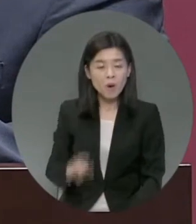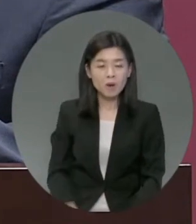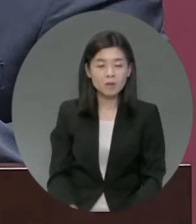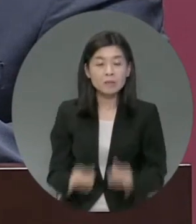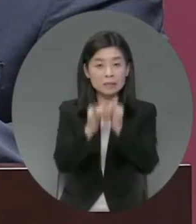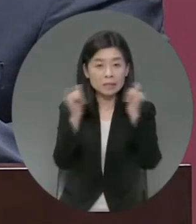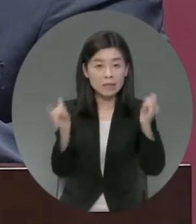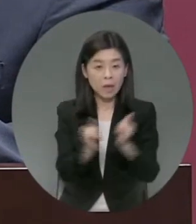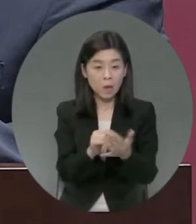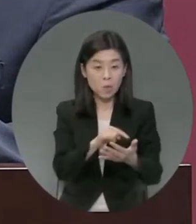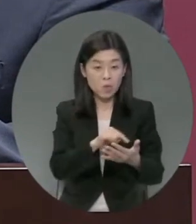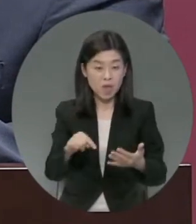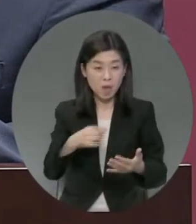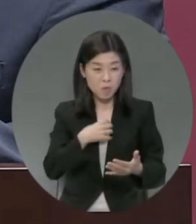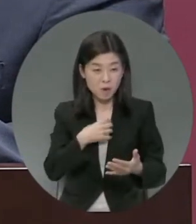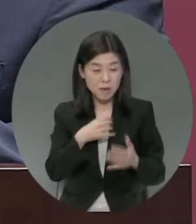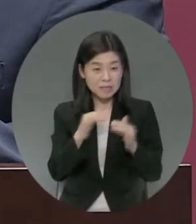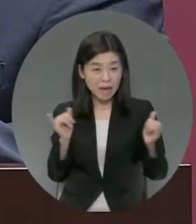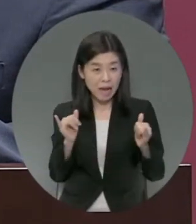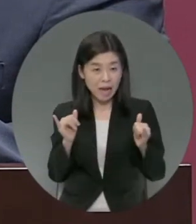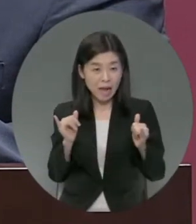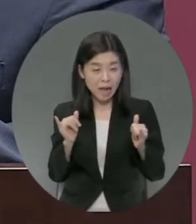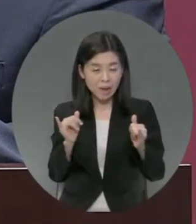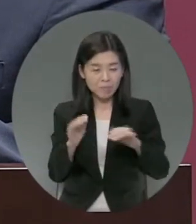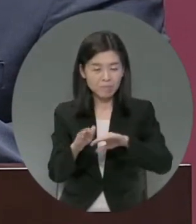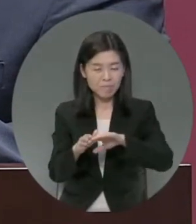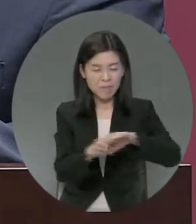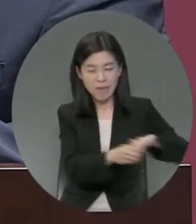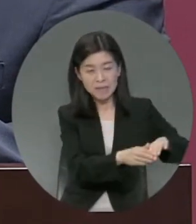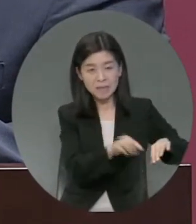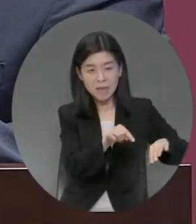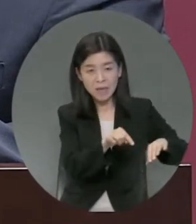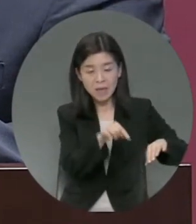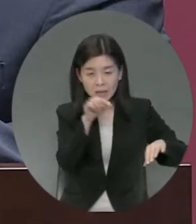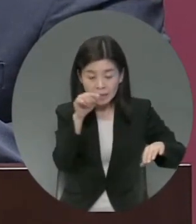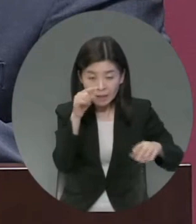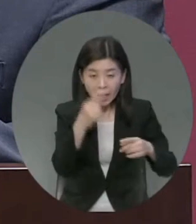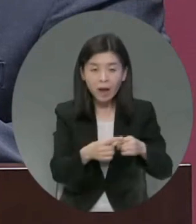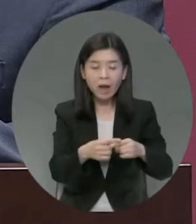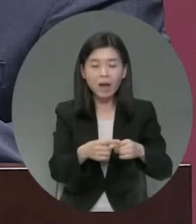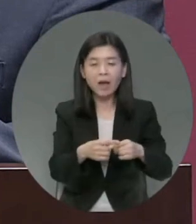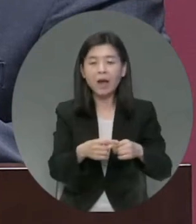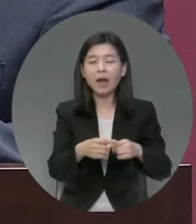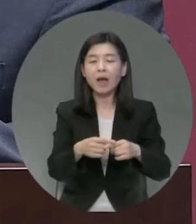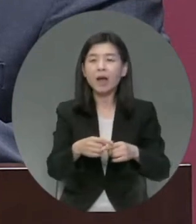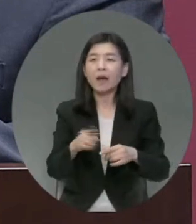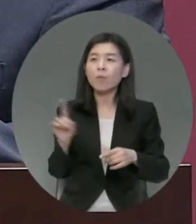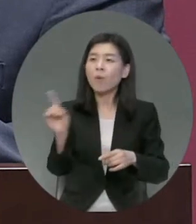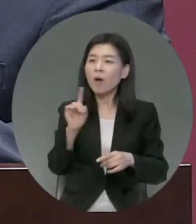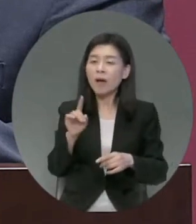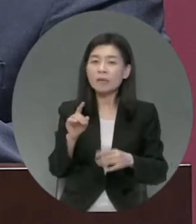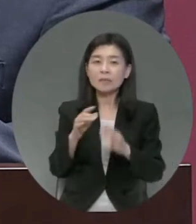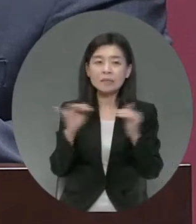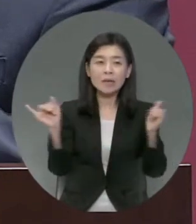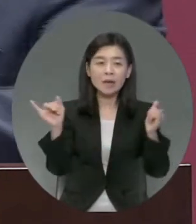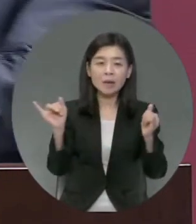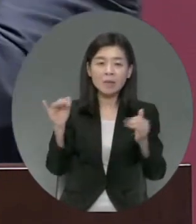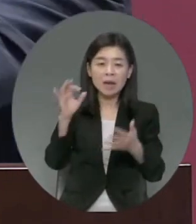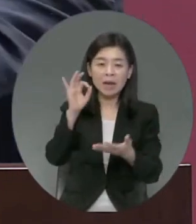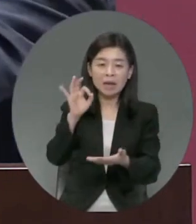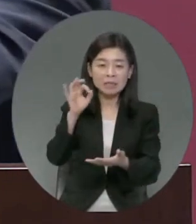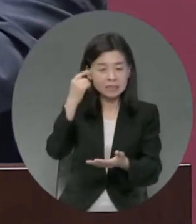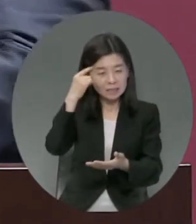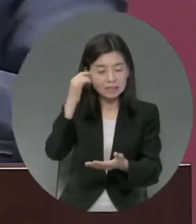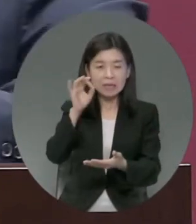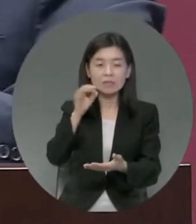있는 사람만 처음에는 배제하다가 나중에는 무가치한 사람까지 배제하자라는 게 그 때까지 나갈